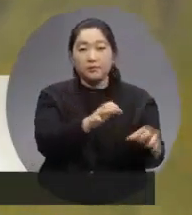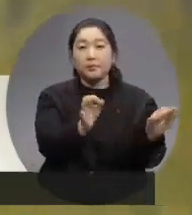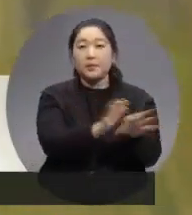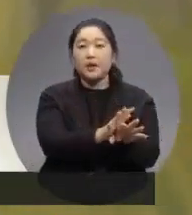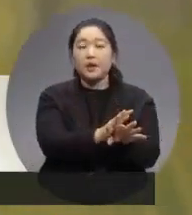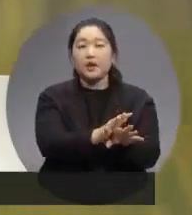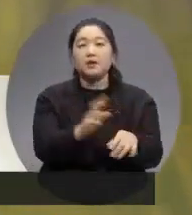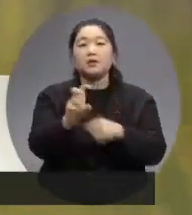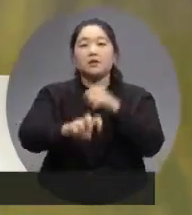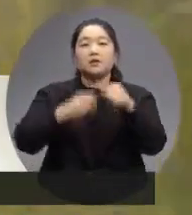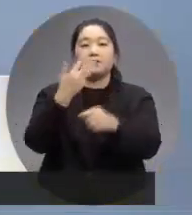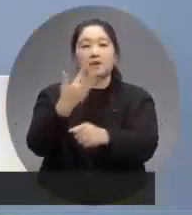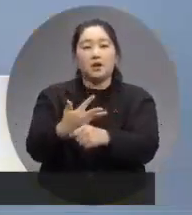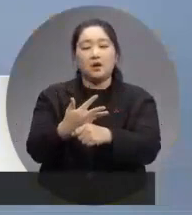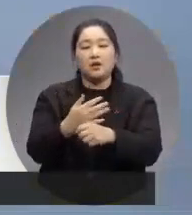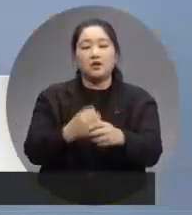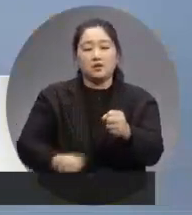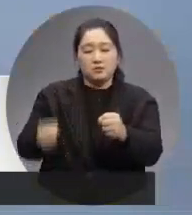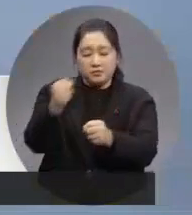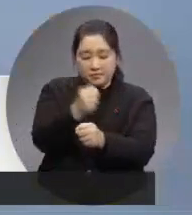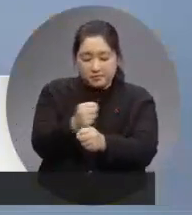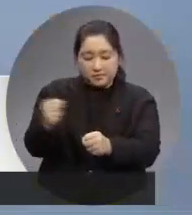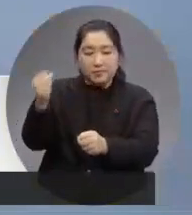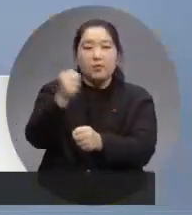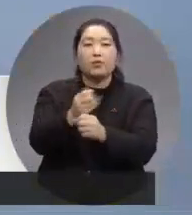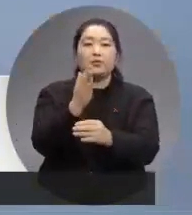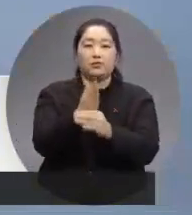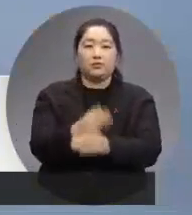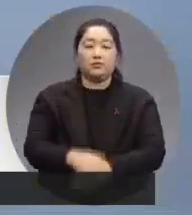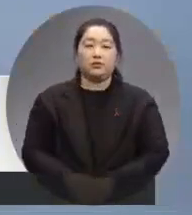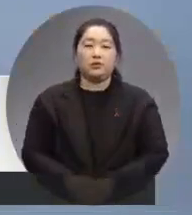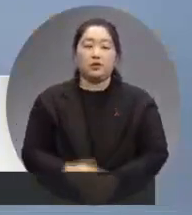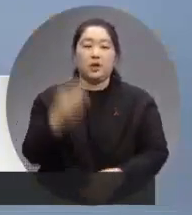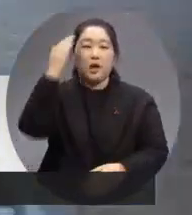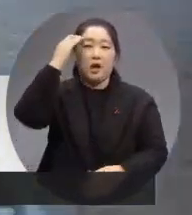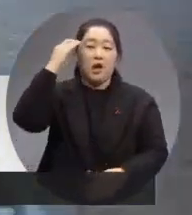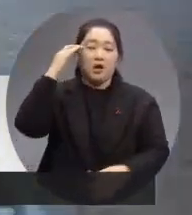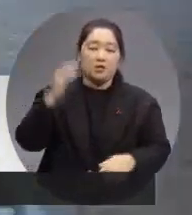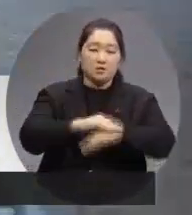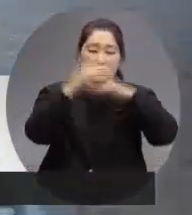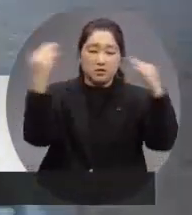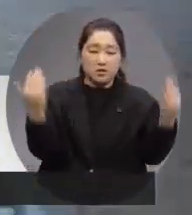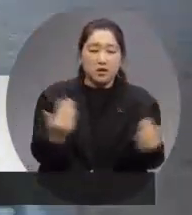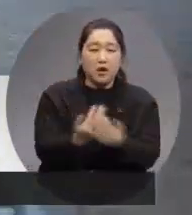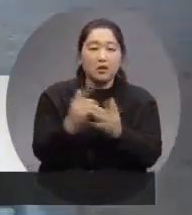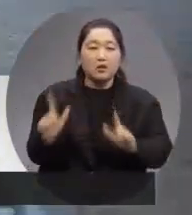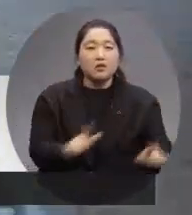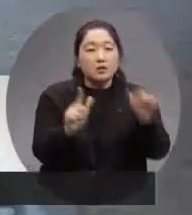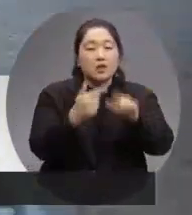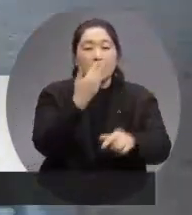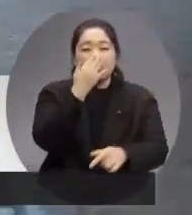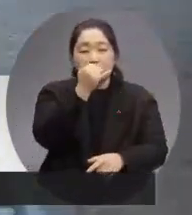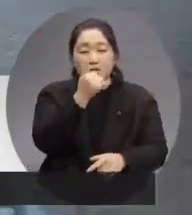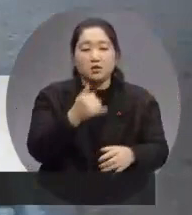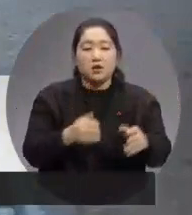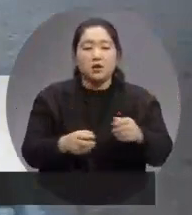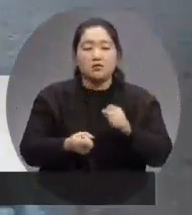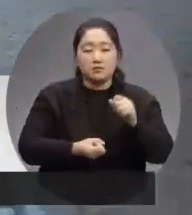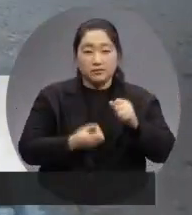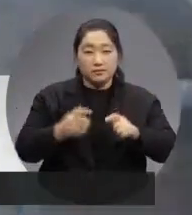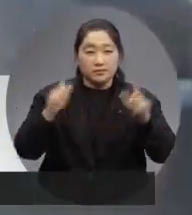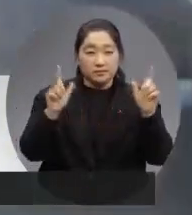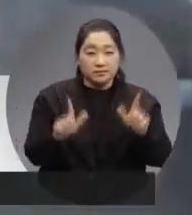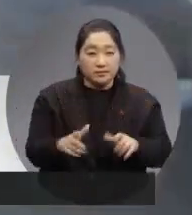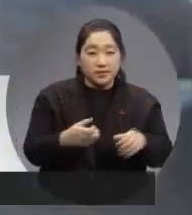뒤 벌써 28년째 보건이 이어지고 있습니다 우리나라 전역을 무대로 살아갈 수 있게 번식 범위를 넓히는